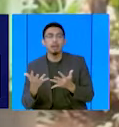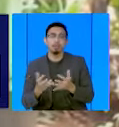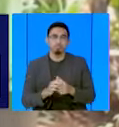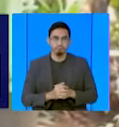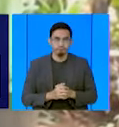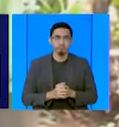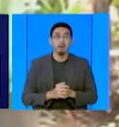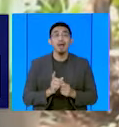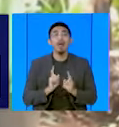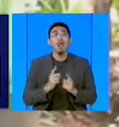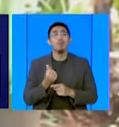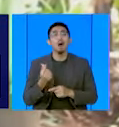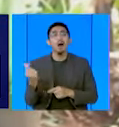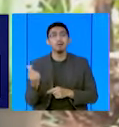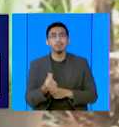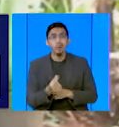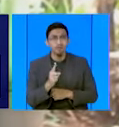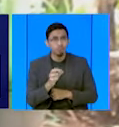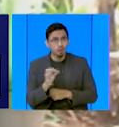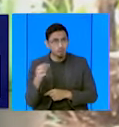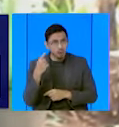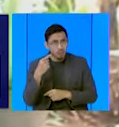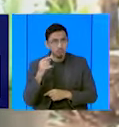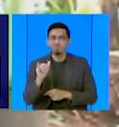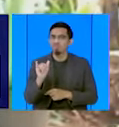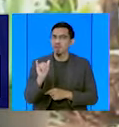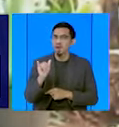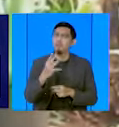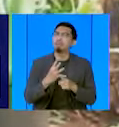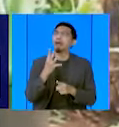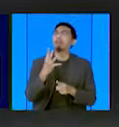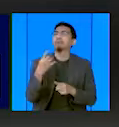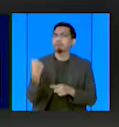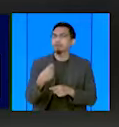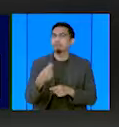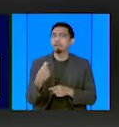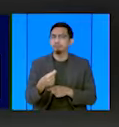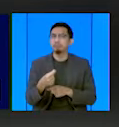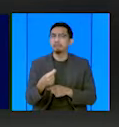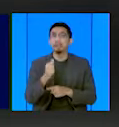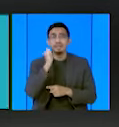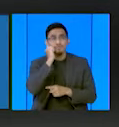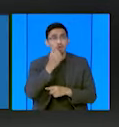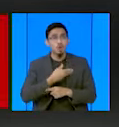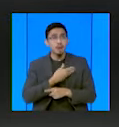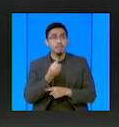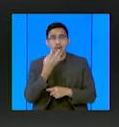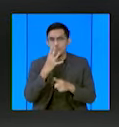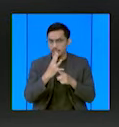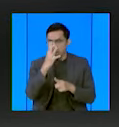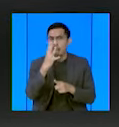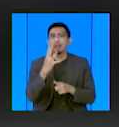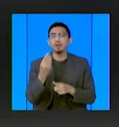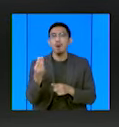atau baru kemarin? Dengarnya sih sering sama anak ini. Katanya udah 4 kali kata ibunya. 4 kali. Oh, sama korban. Polisi masih menyelidiki